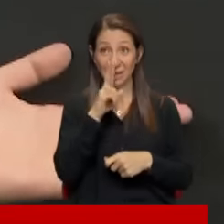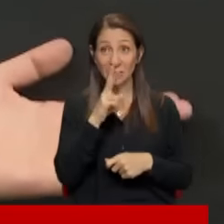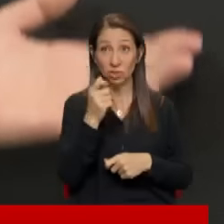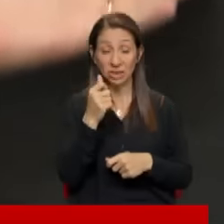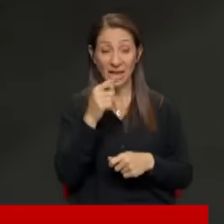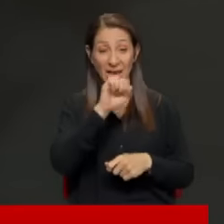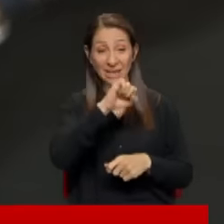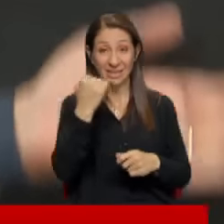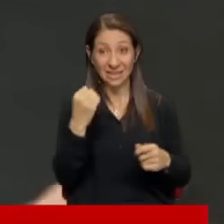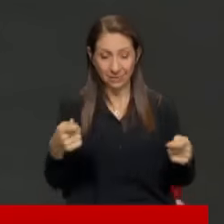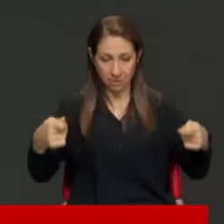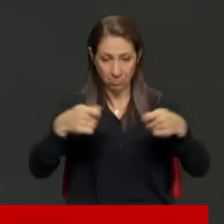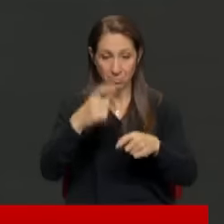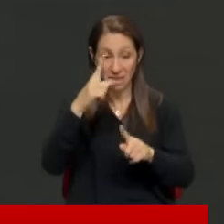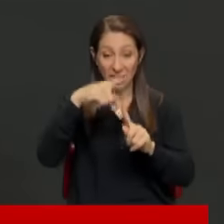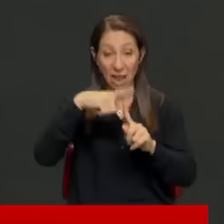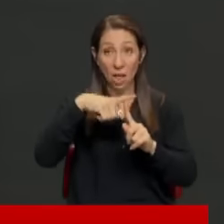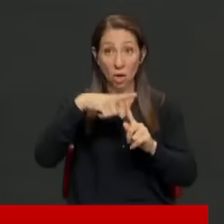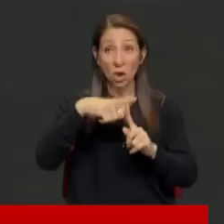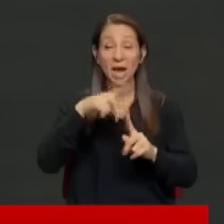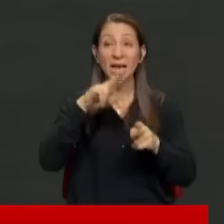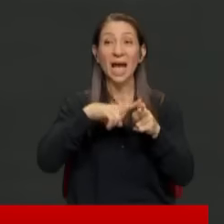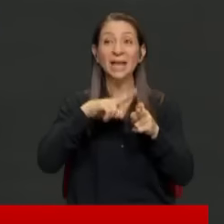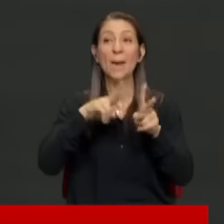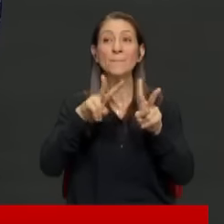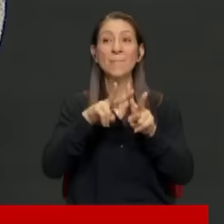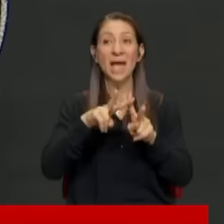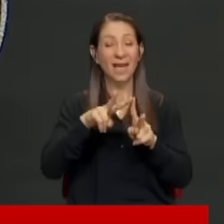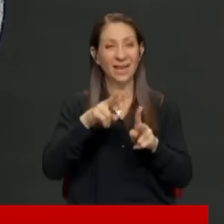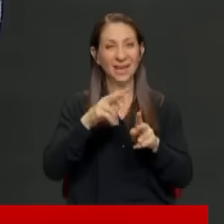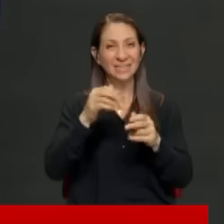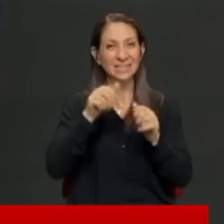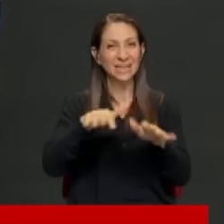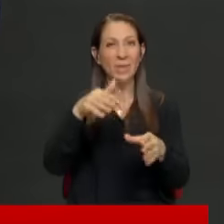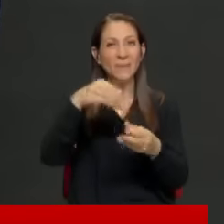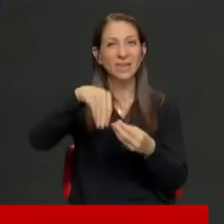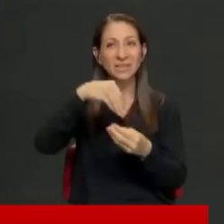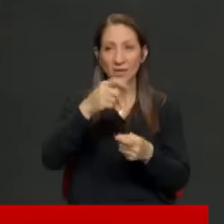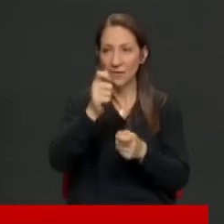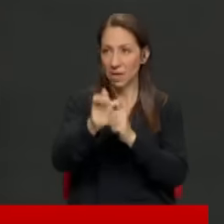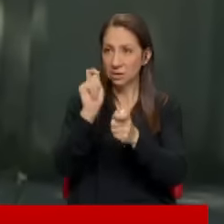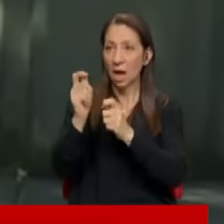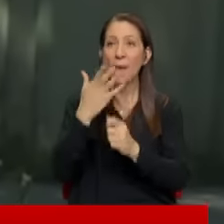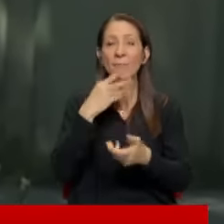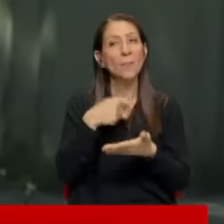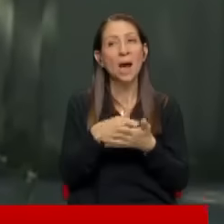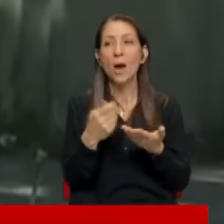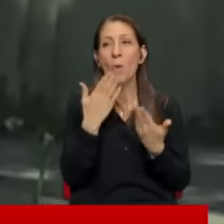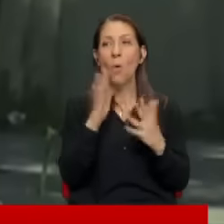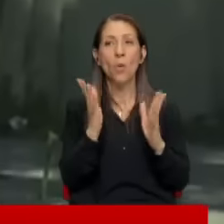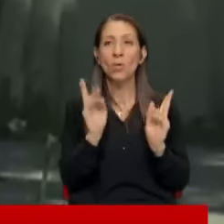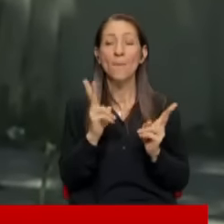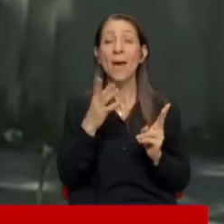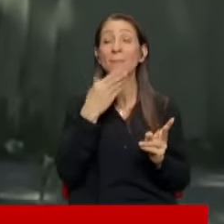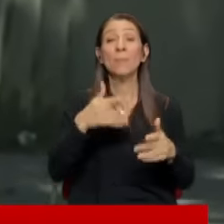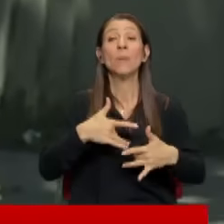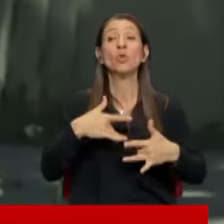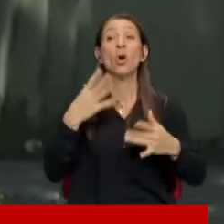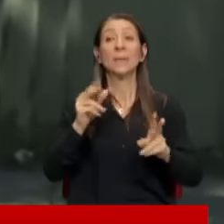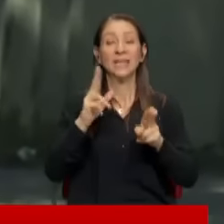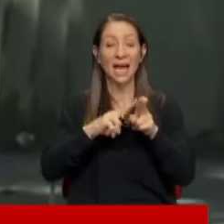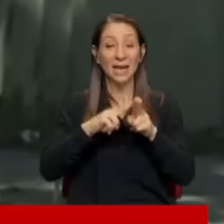lirası hazineden olmak üzere 1 trilyon lirayı kur korumalı mevduat sahiplerine verdiğiniz zaman emekliye tabii para kalmayabilir. Emekli memnun olmadı. Kur